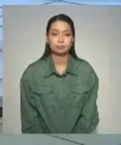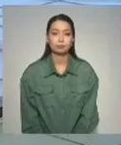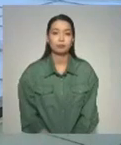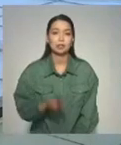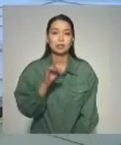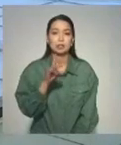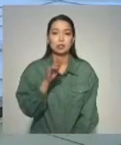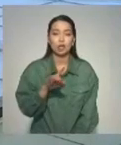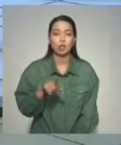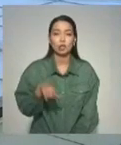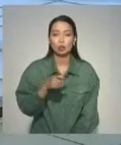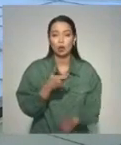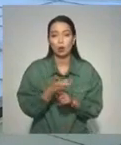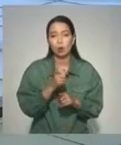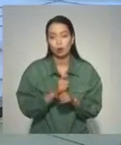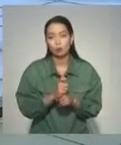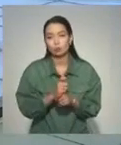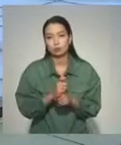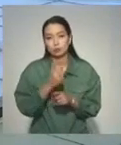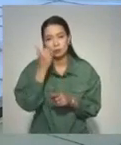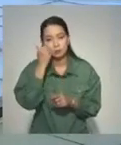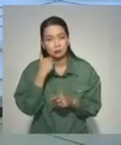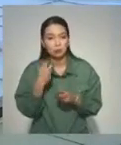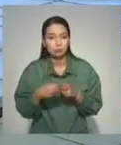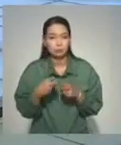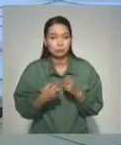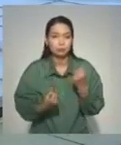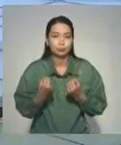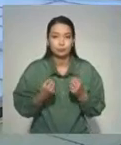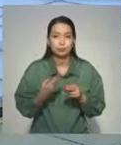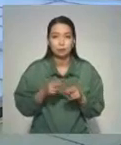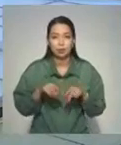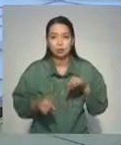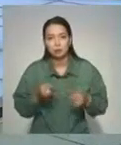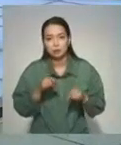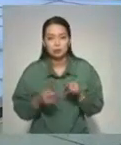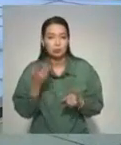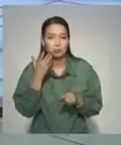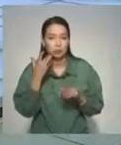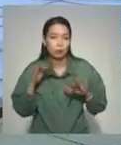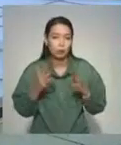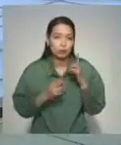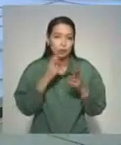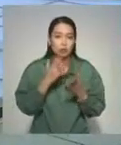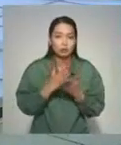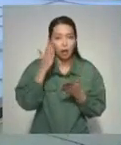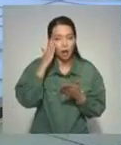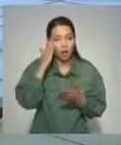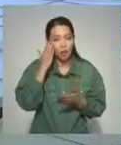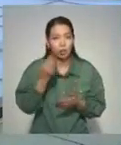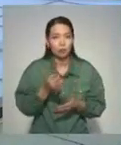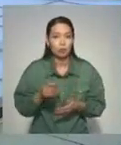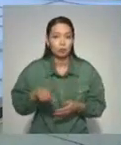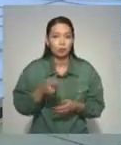Қызыл жардың жолдары әбден тозған. Көлік жүргізушілері шұрық тесіктен көз ашпаймыз деп шағымданады. Ал әкімдік биыл жол жөндеуге салуға